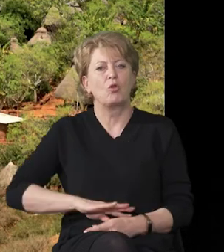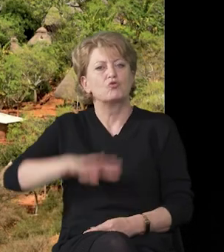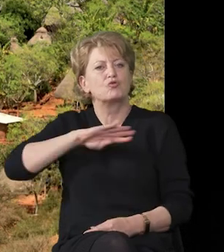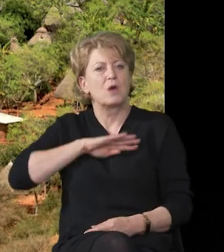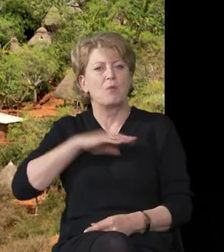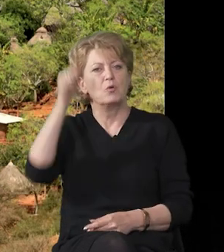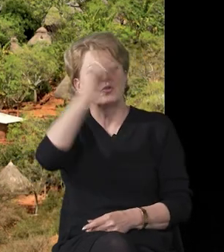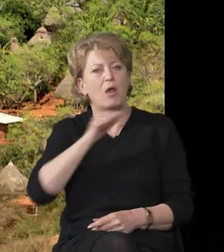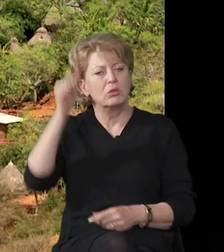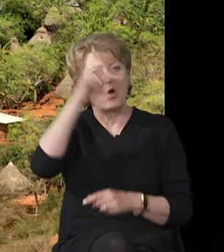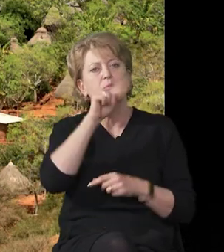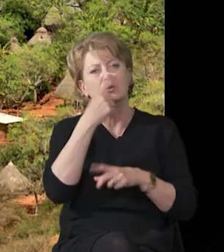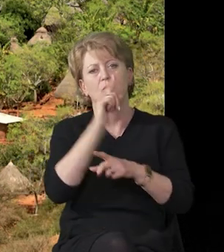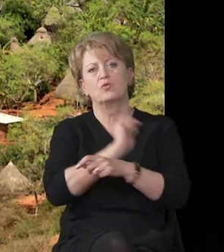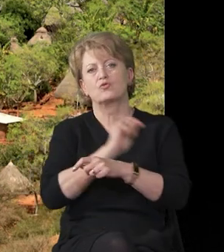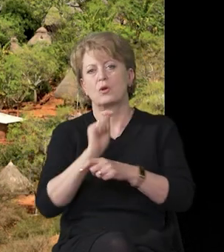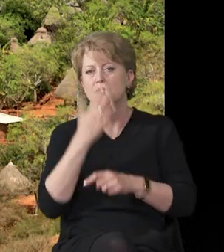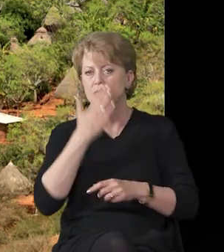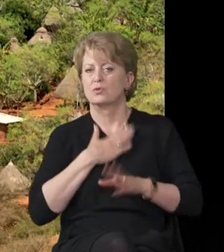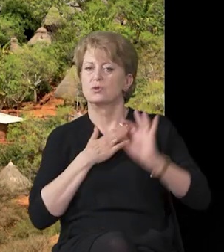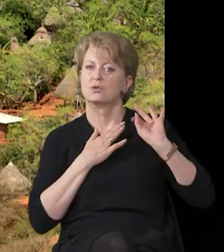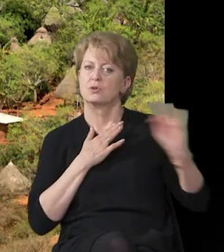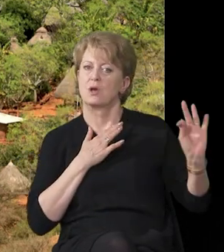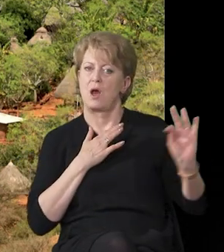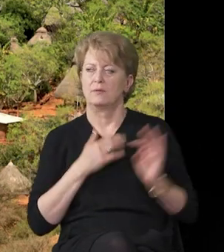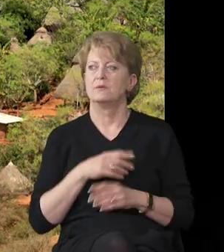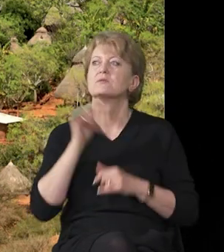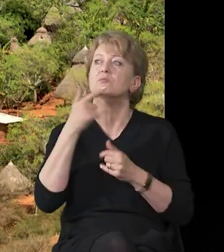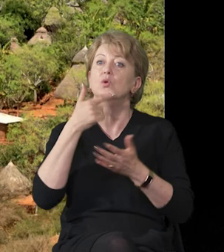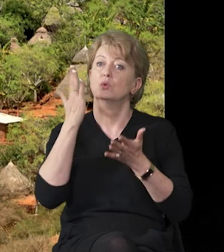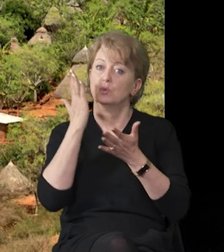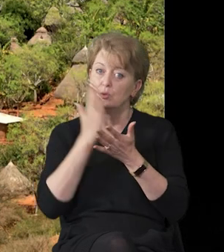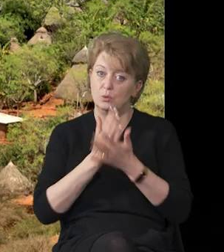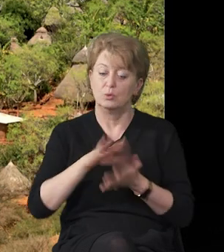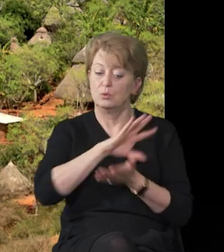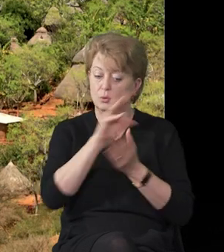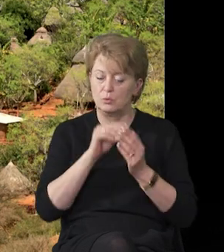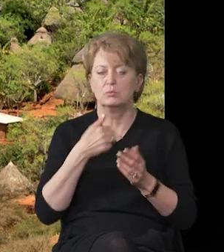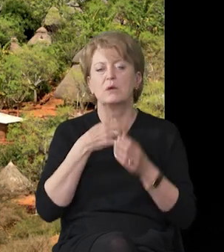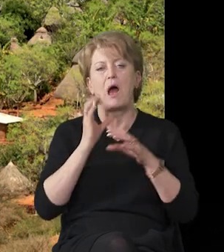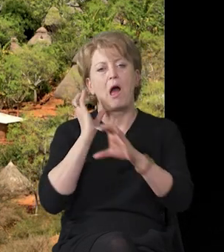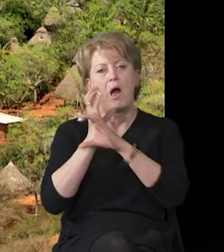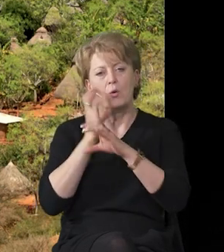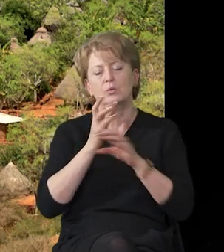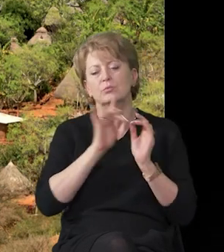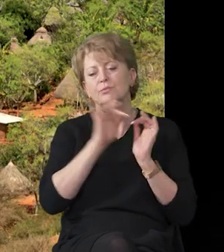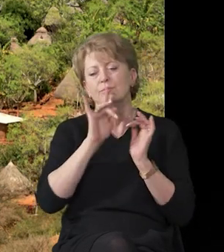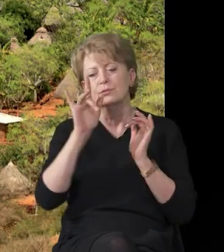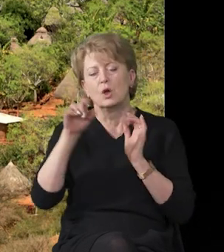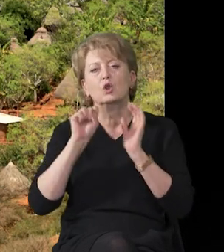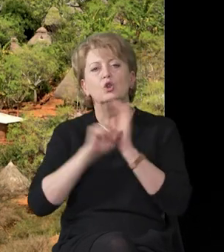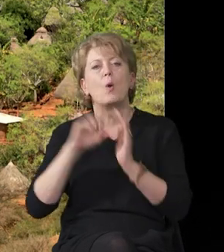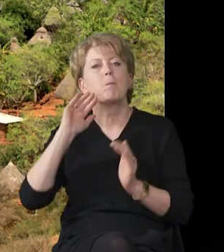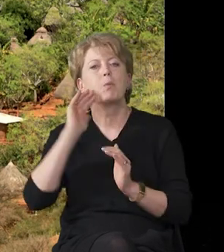północy samolotem, a następnie autobusem udało mi się dotrzeć na południe. Jechałem w kierunku granicy z Kenią, po